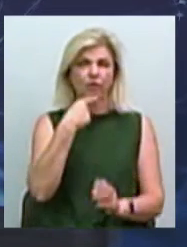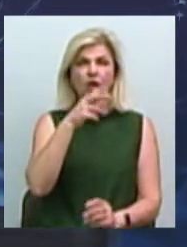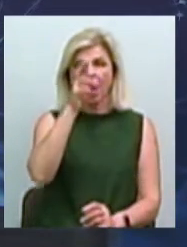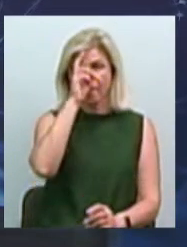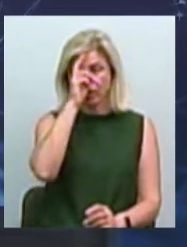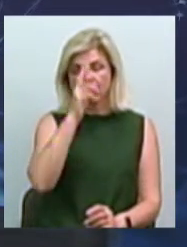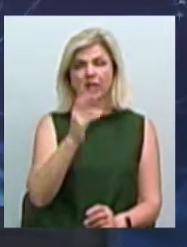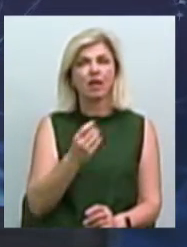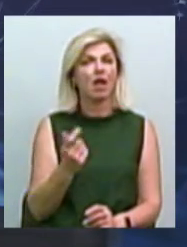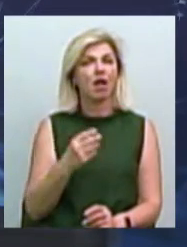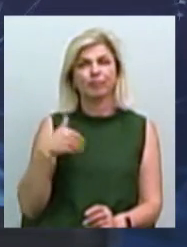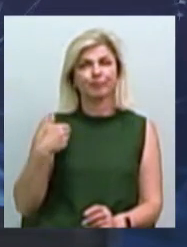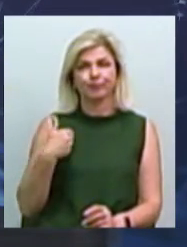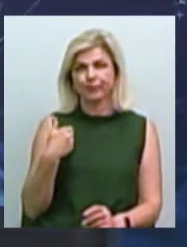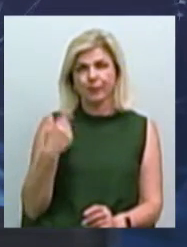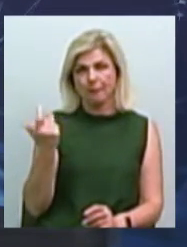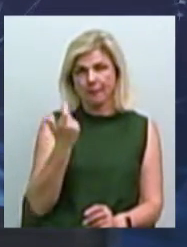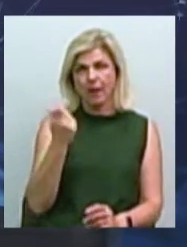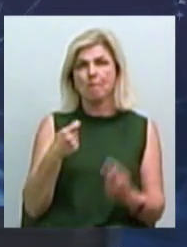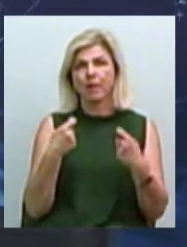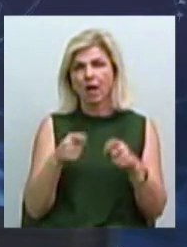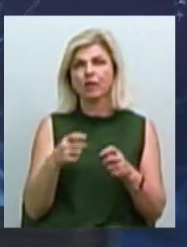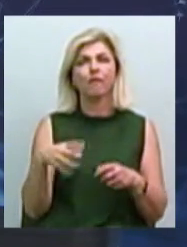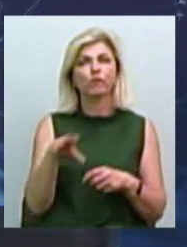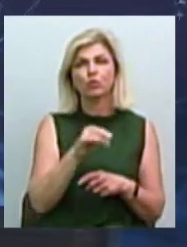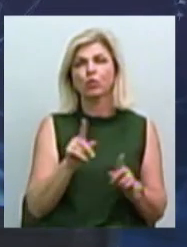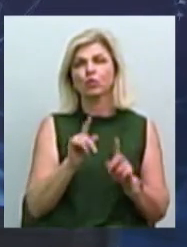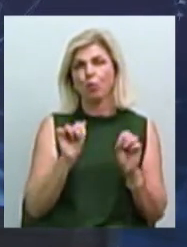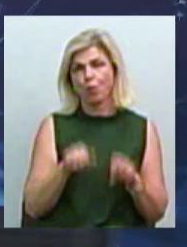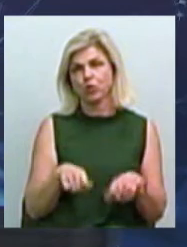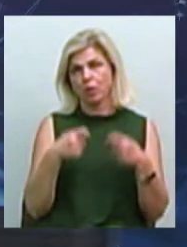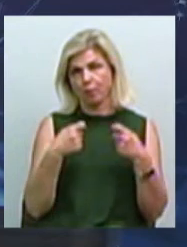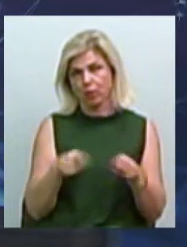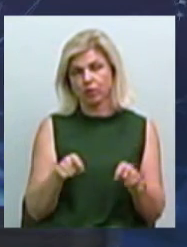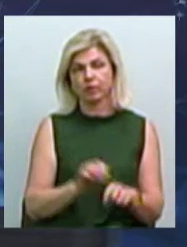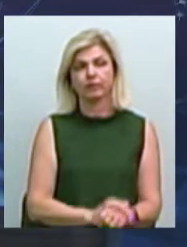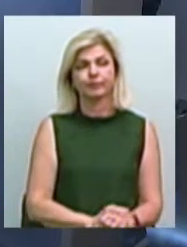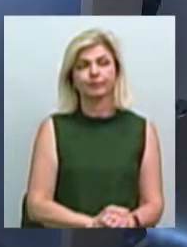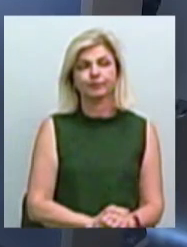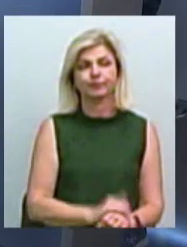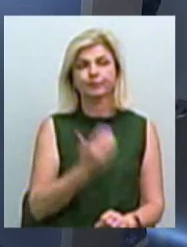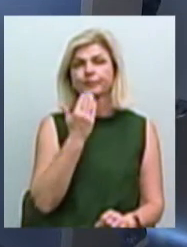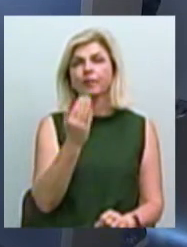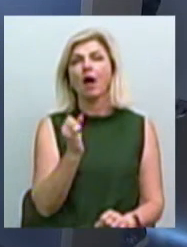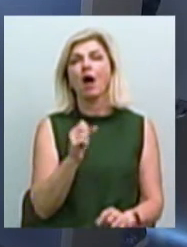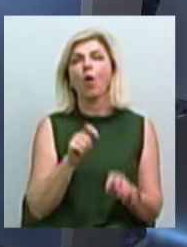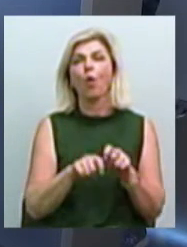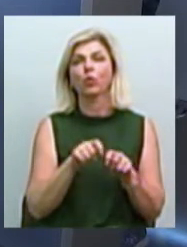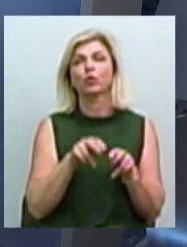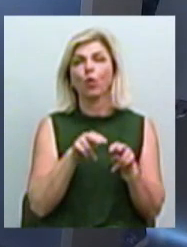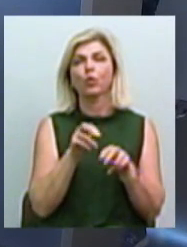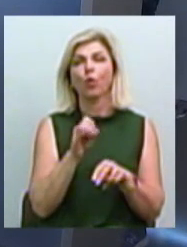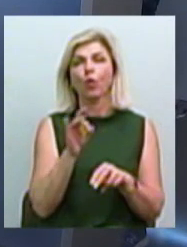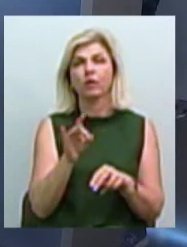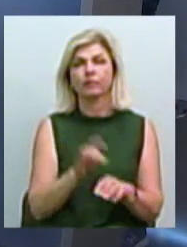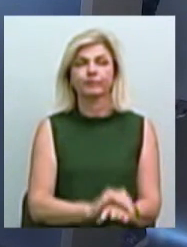собственник, продавать надо все, что можно продать. Все, что можно продать. А контролер? Контролер – это опять-таки тоже